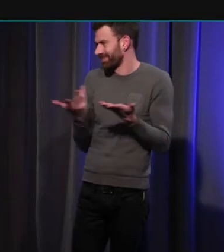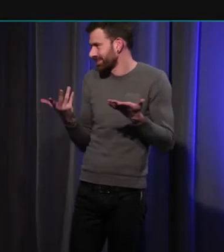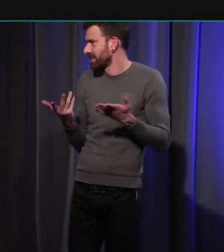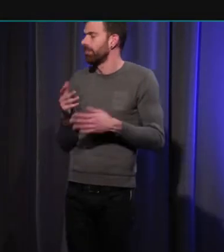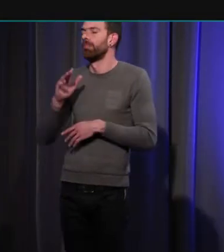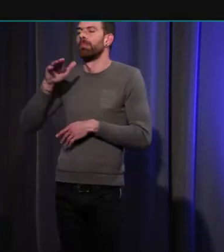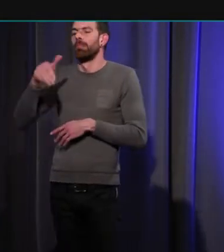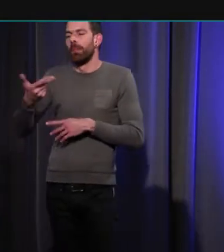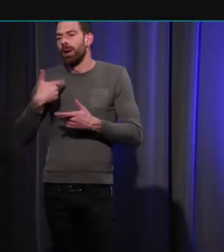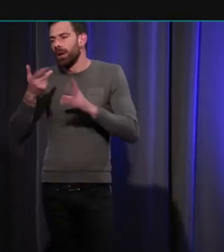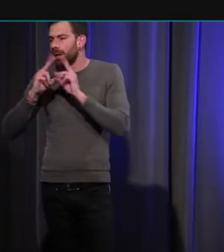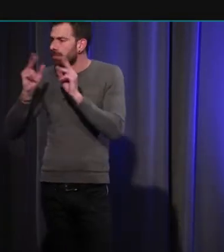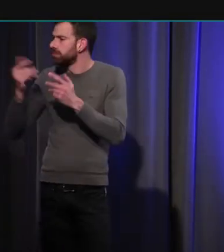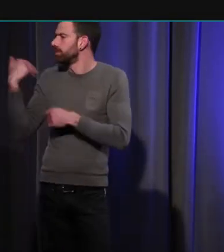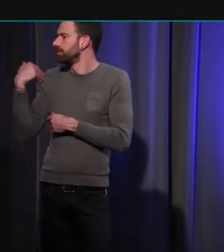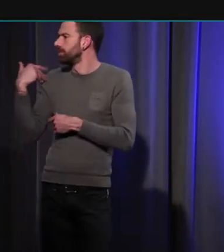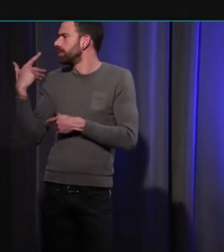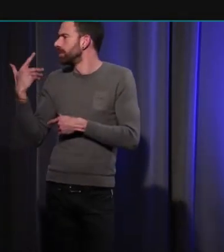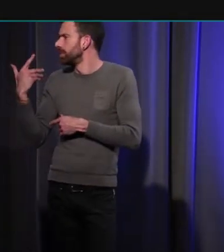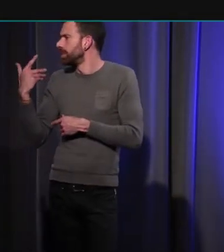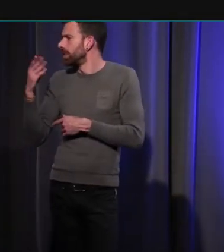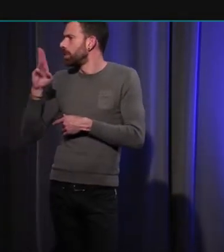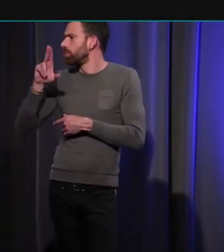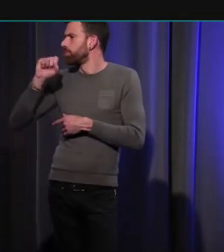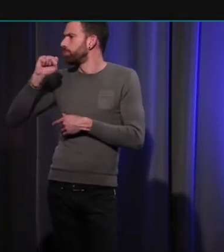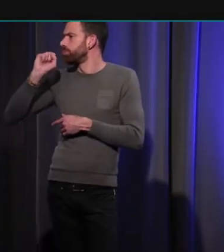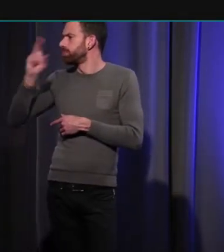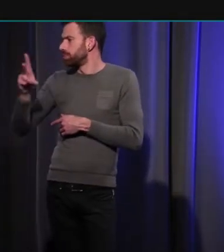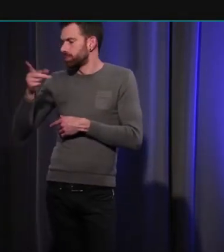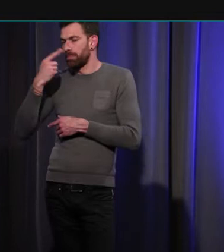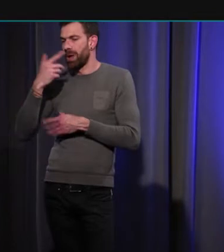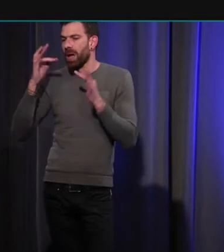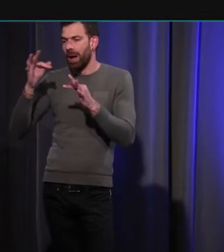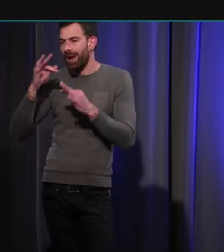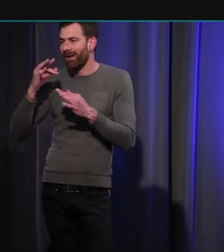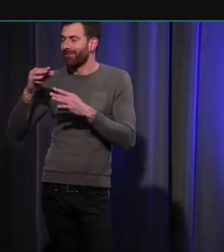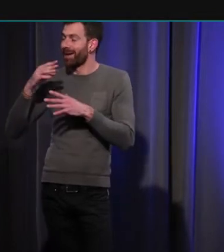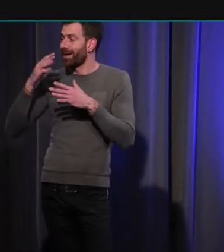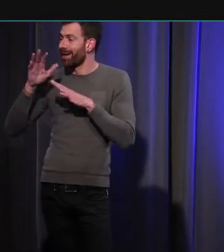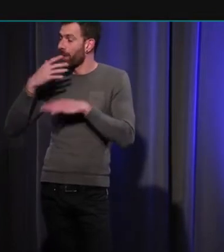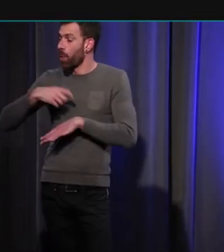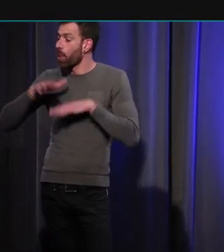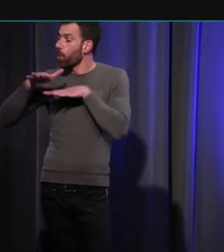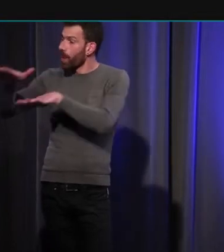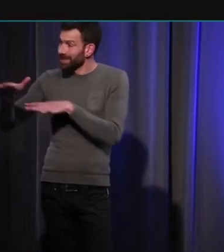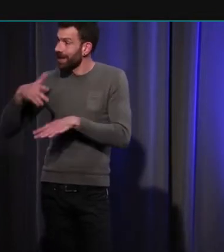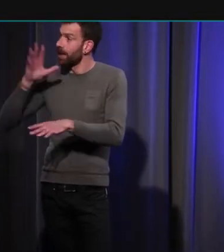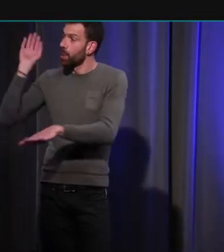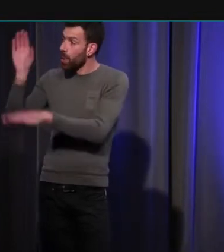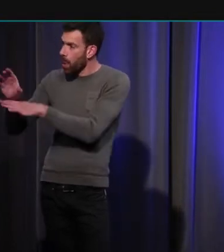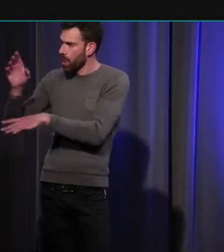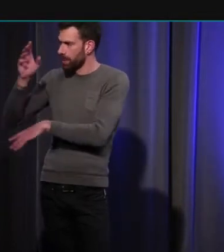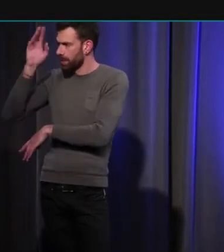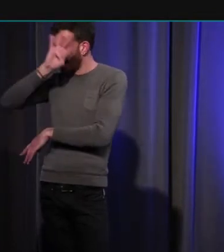parlé de bouche tout à l'heure il a utilisé le mot croisade pour déclarer la guerre préventive à l'irak pour des